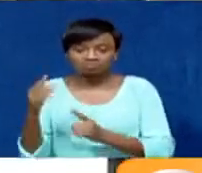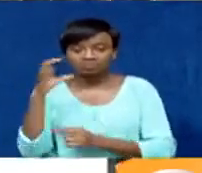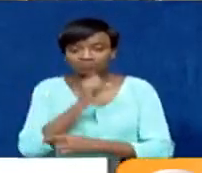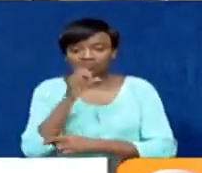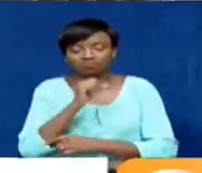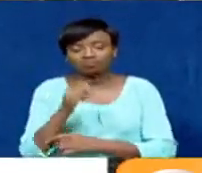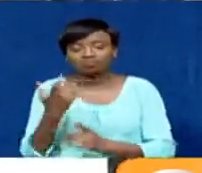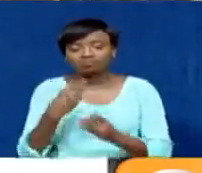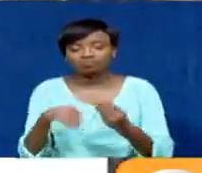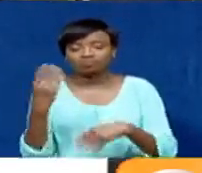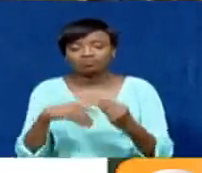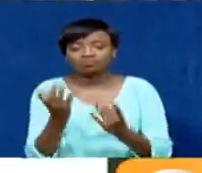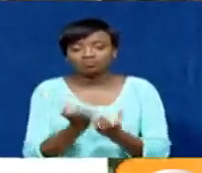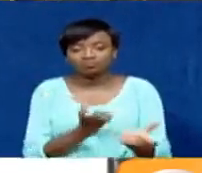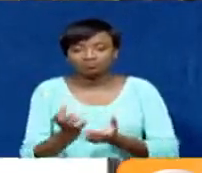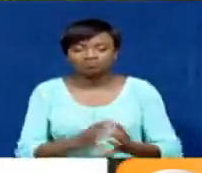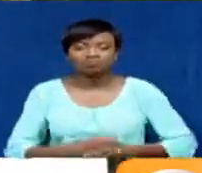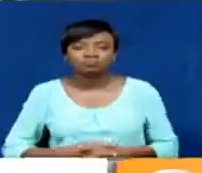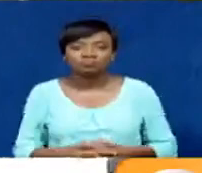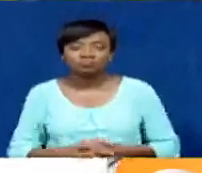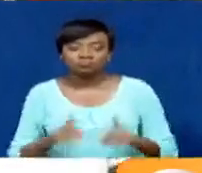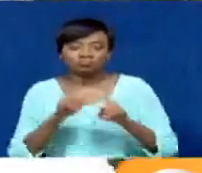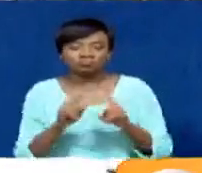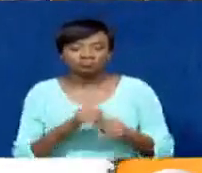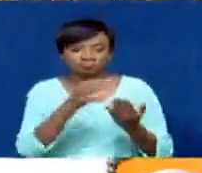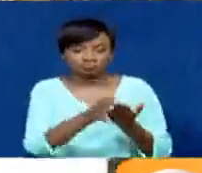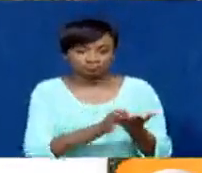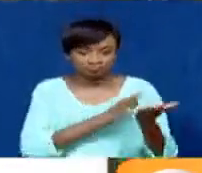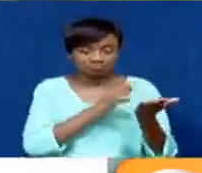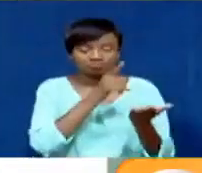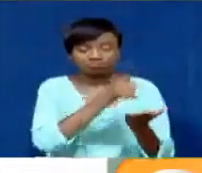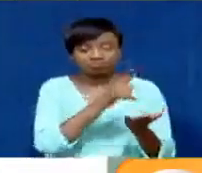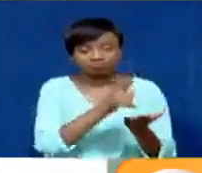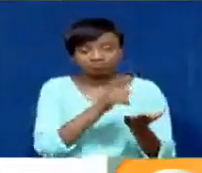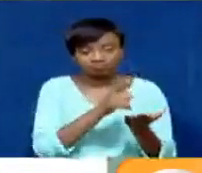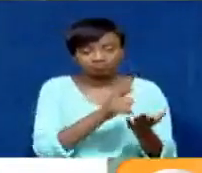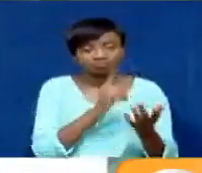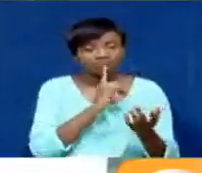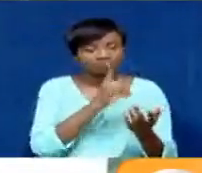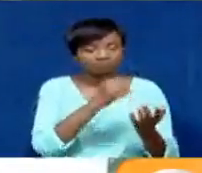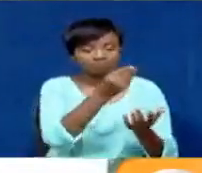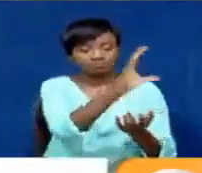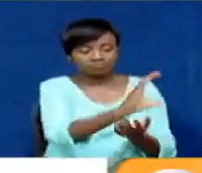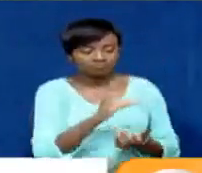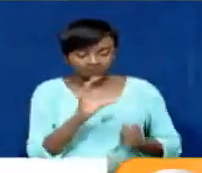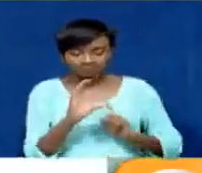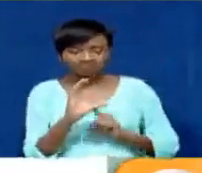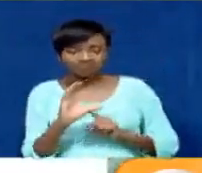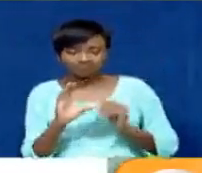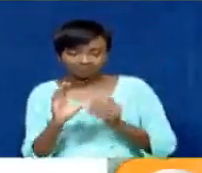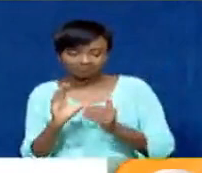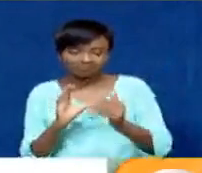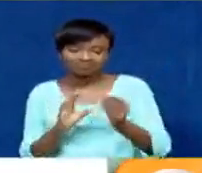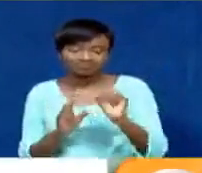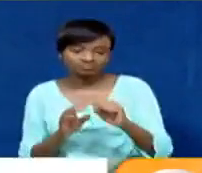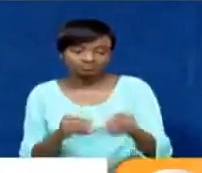kuuza. Kwa mujibu wa ripoti kutoka hazina kuu ya kitaifa, huenda fedha hizo zikatolewa katika muda wa siku